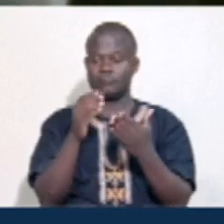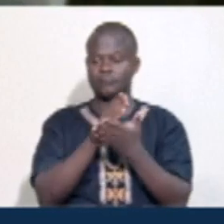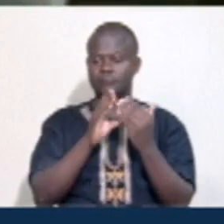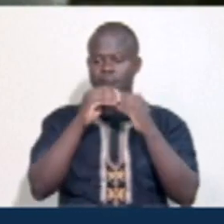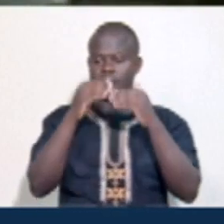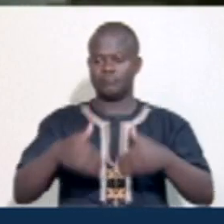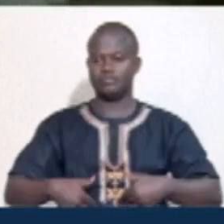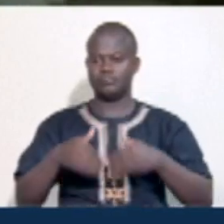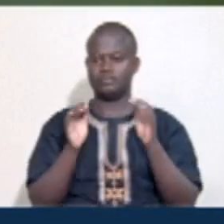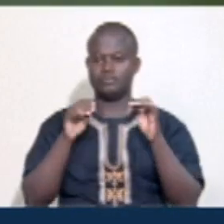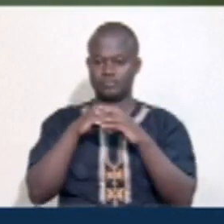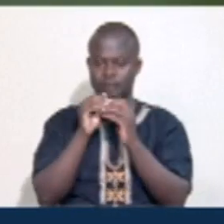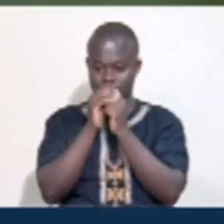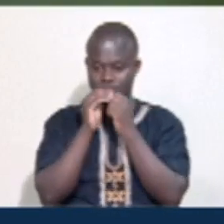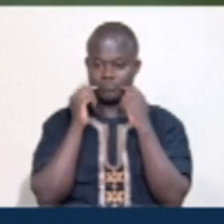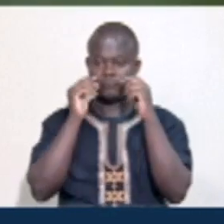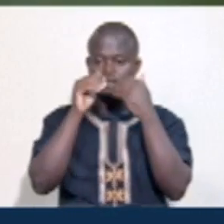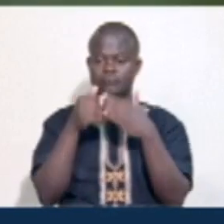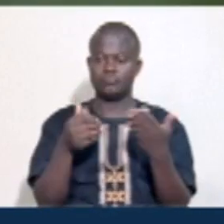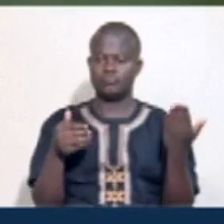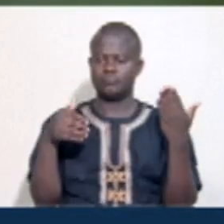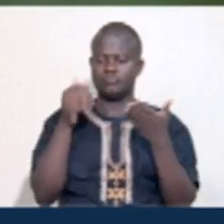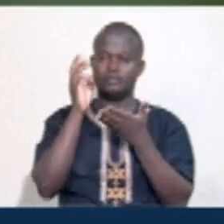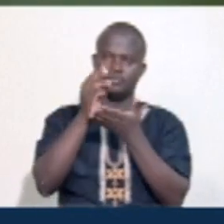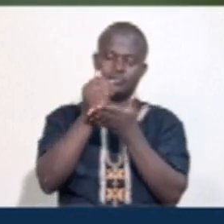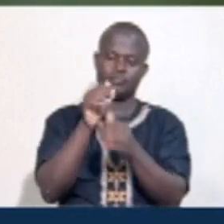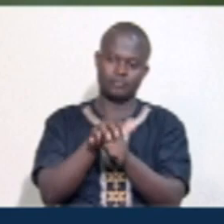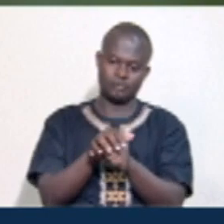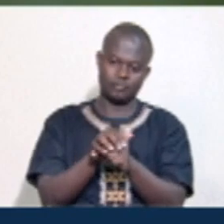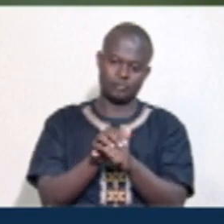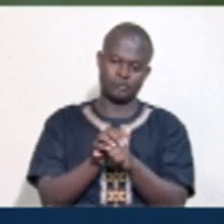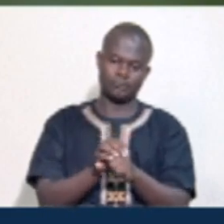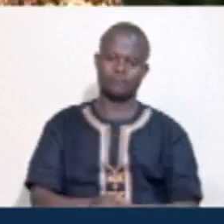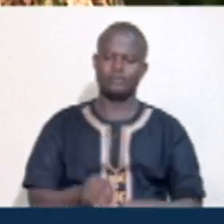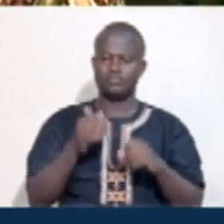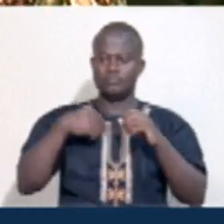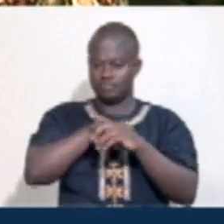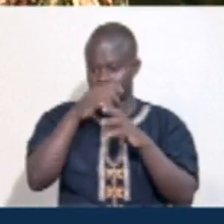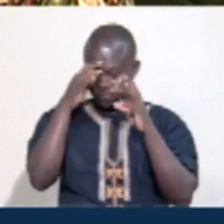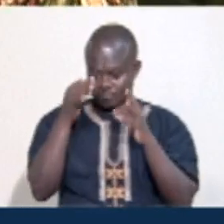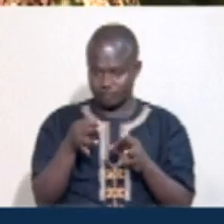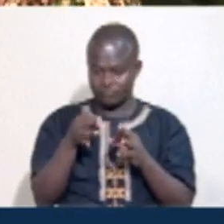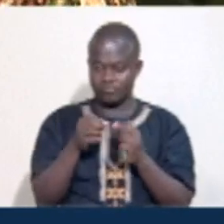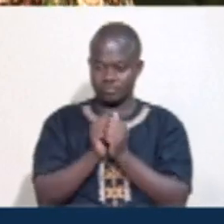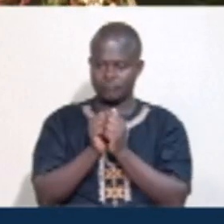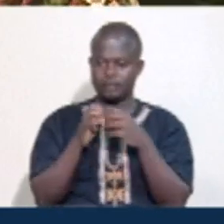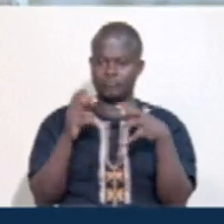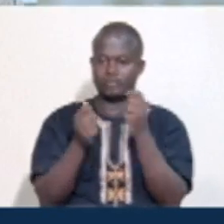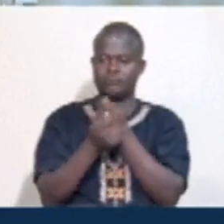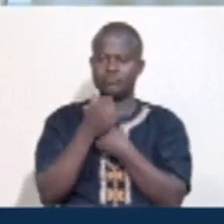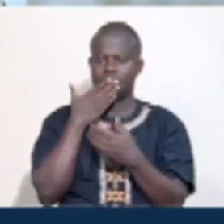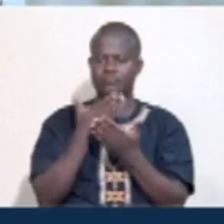bato bitabiriye amasengesho bavuga ko hari impamba kandi ifatika batahanye ko biyemeje kuba umusemburo w'impinduka